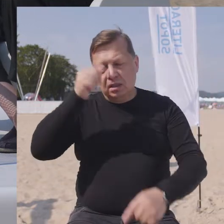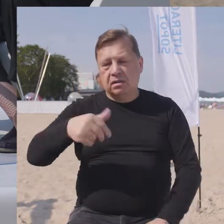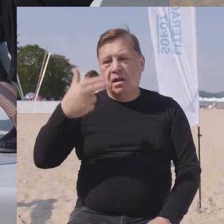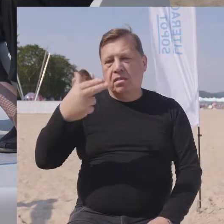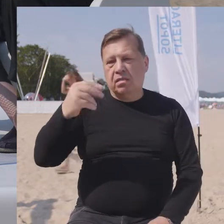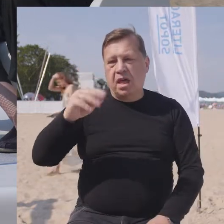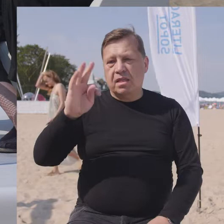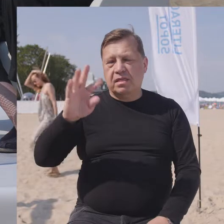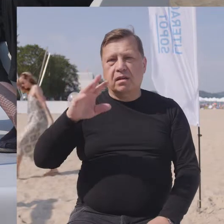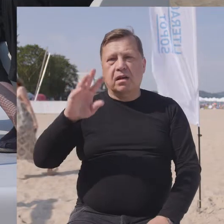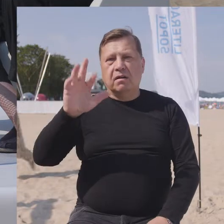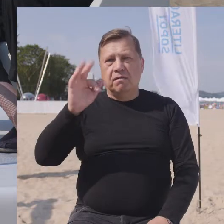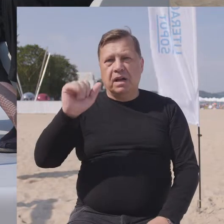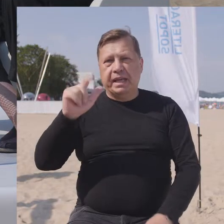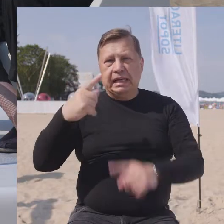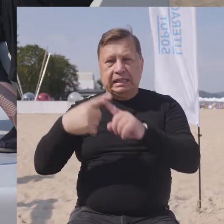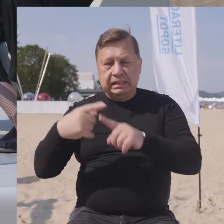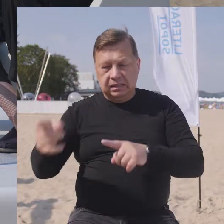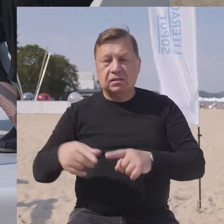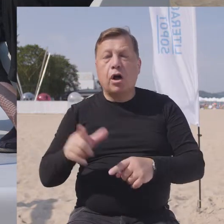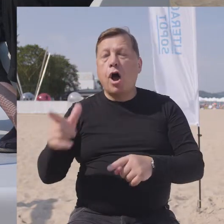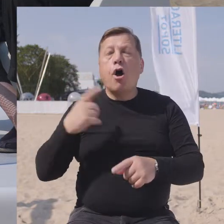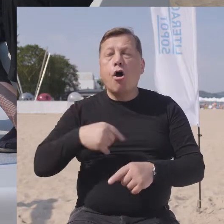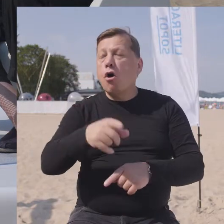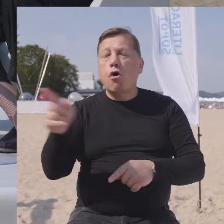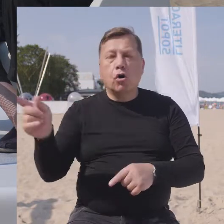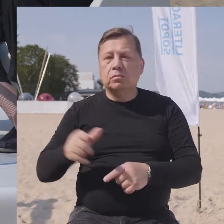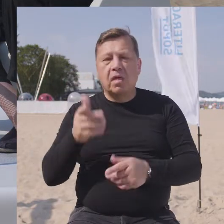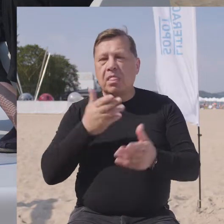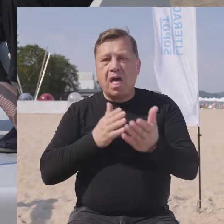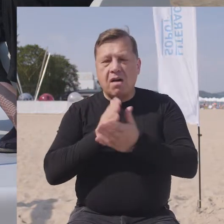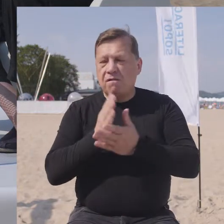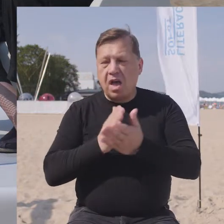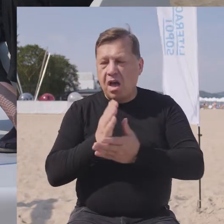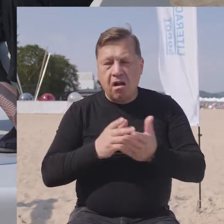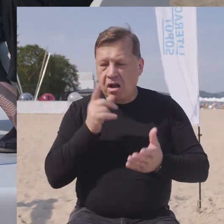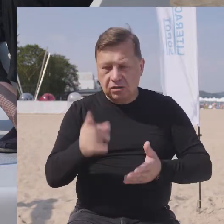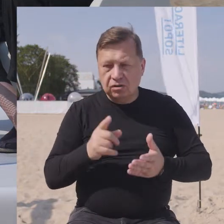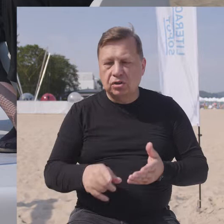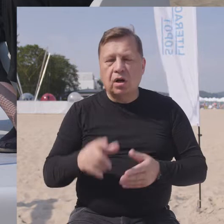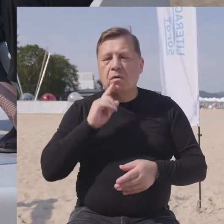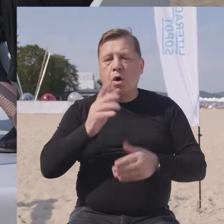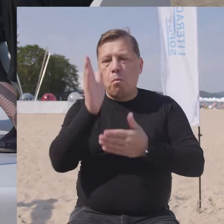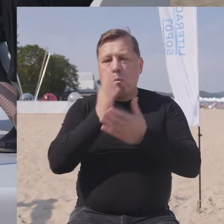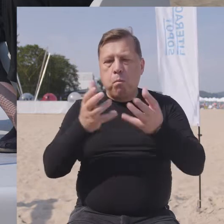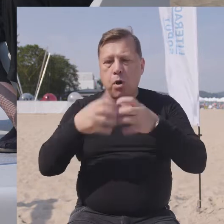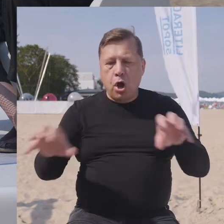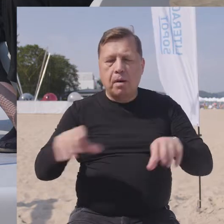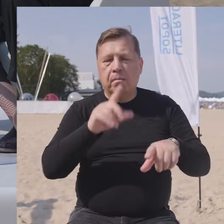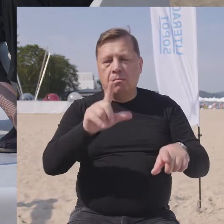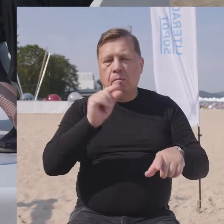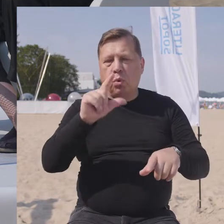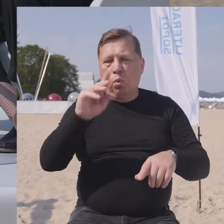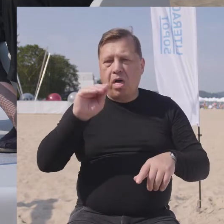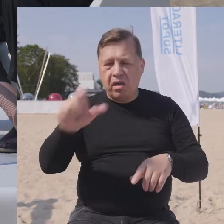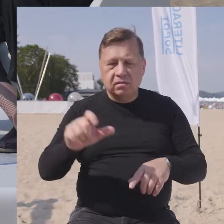jako tych osób, które nie wierzą już w tradycyjne podziały płciowe czy ról